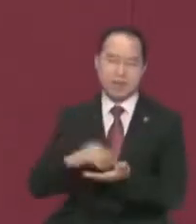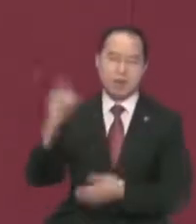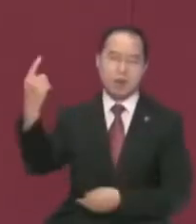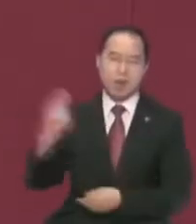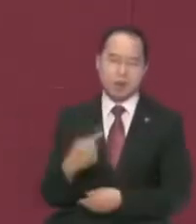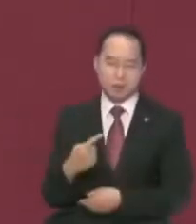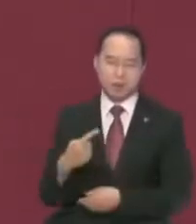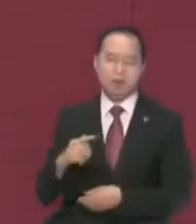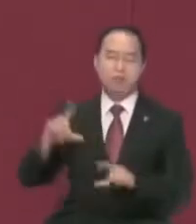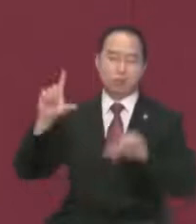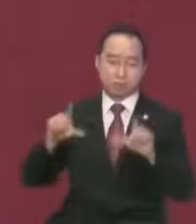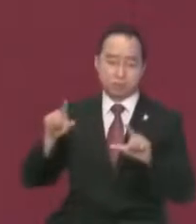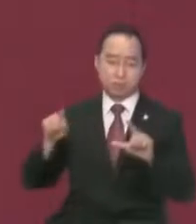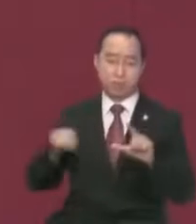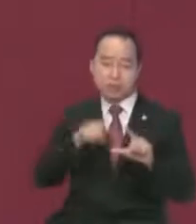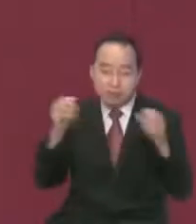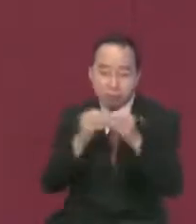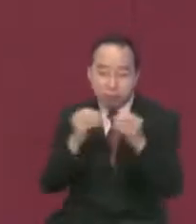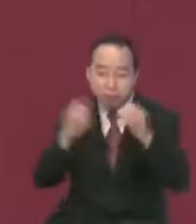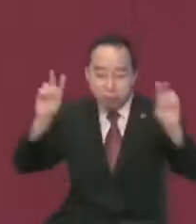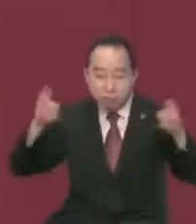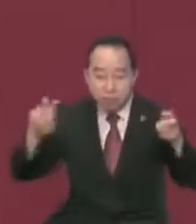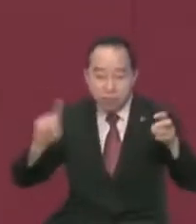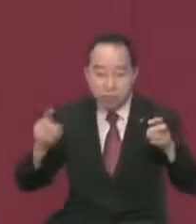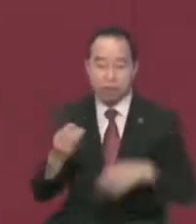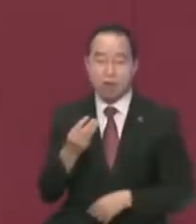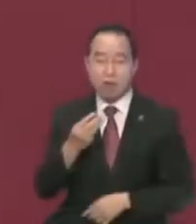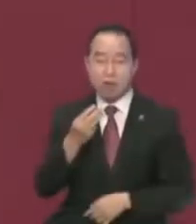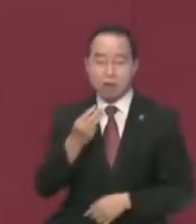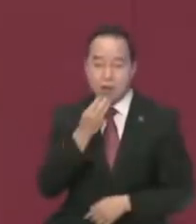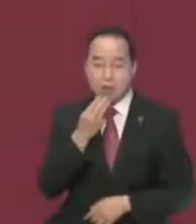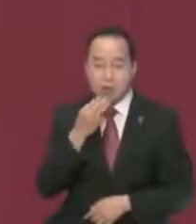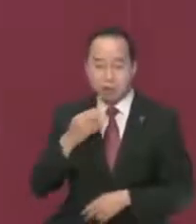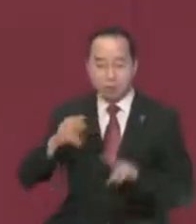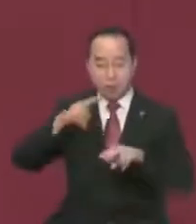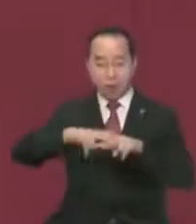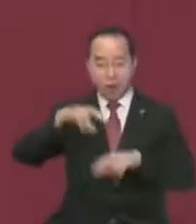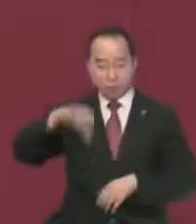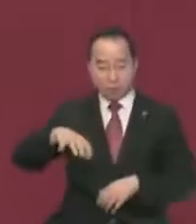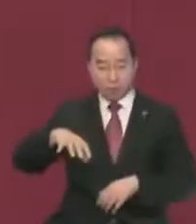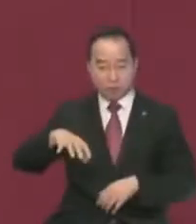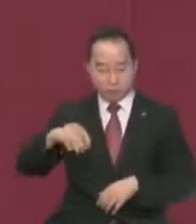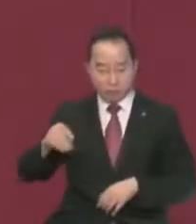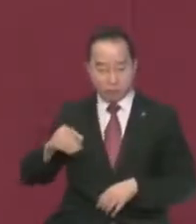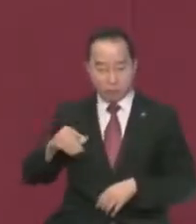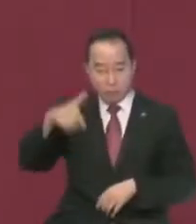그런 글귀가 서울 광화문 사거리의 건물에 내걸렸습니다.